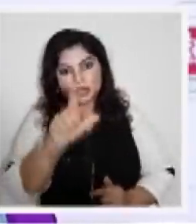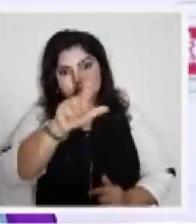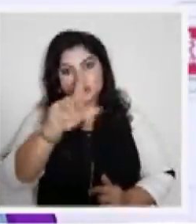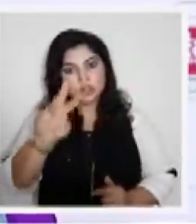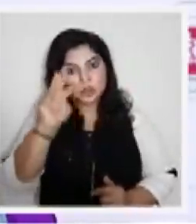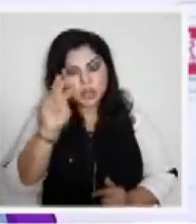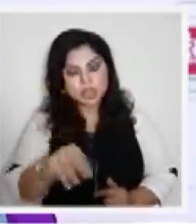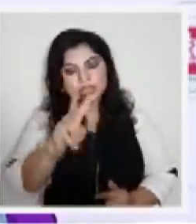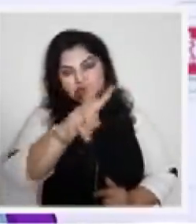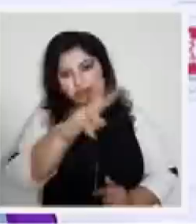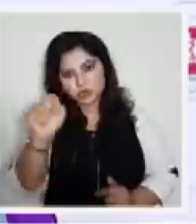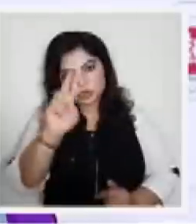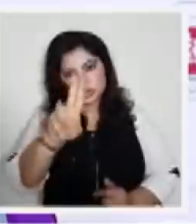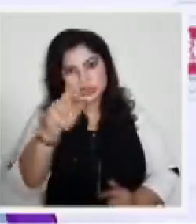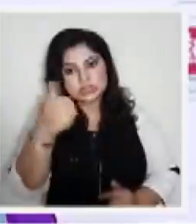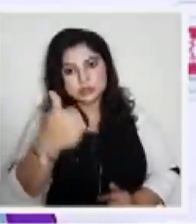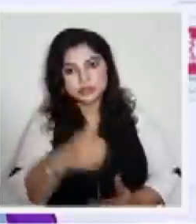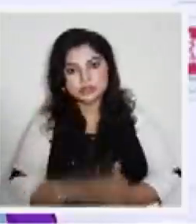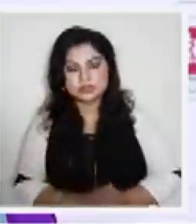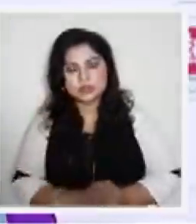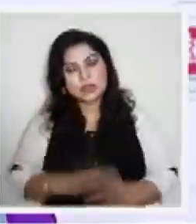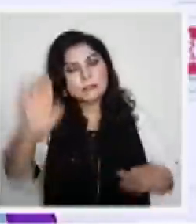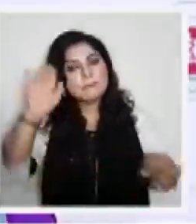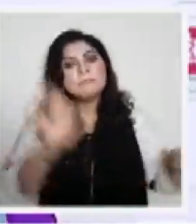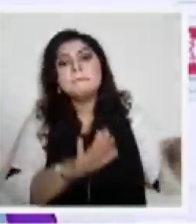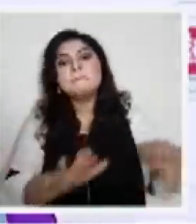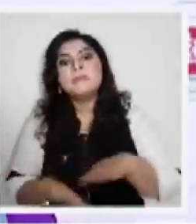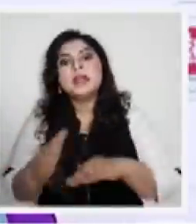2,04,967 জন এবং এ পর্যন্ত শনাক্ত হয়েছেন